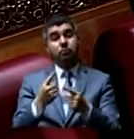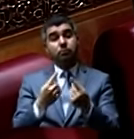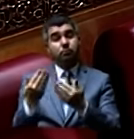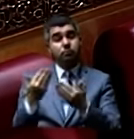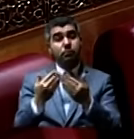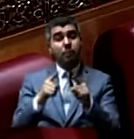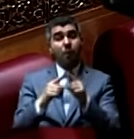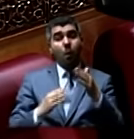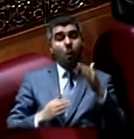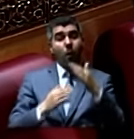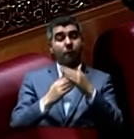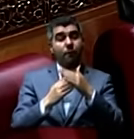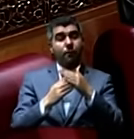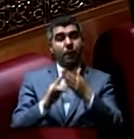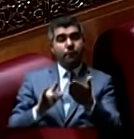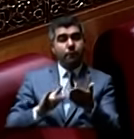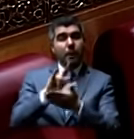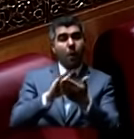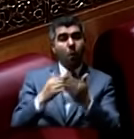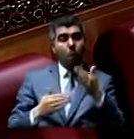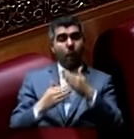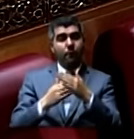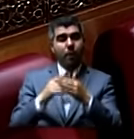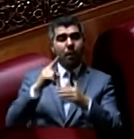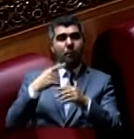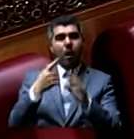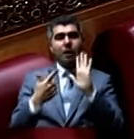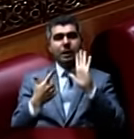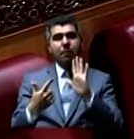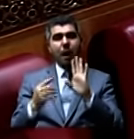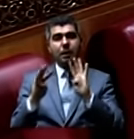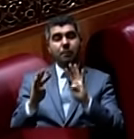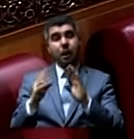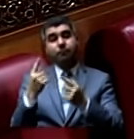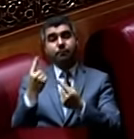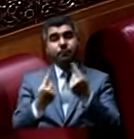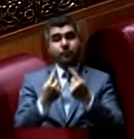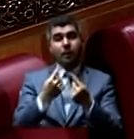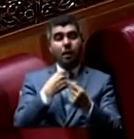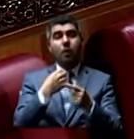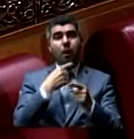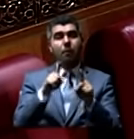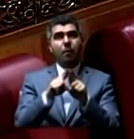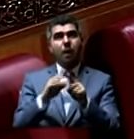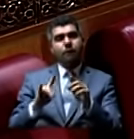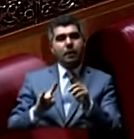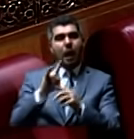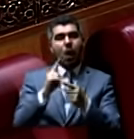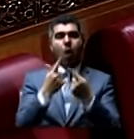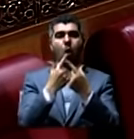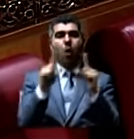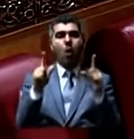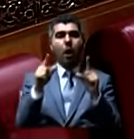ديال الرحلات. حنا كنتمناو حتى فتح الحدود، حتى لا تاخر البري على الاقل الجوي ما يكونش فيه.